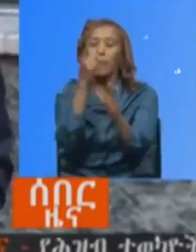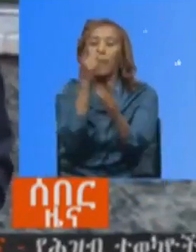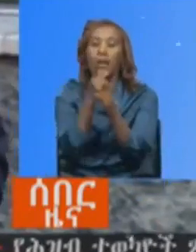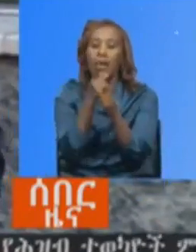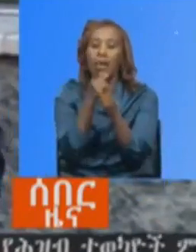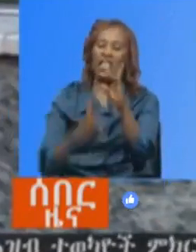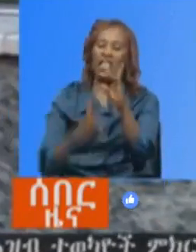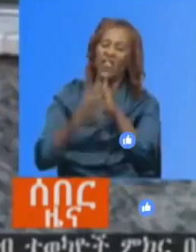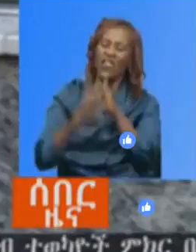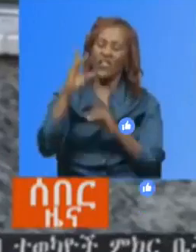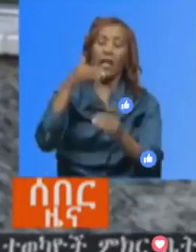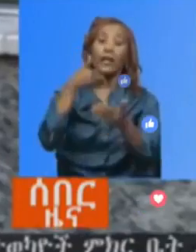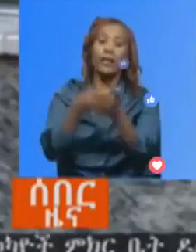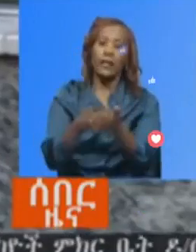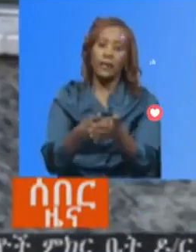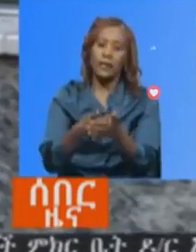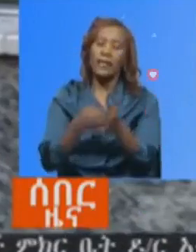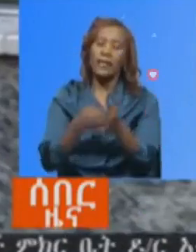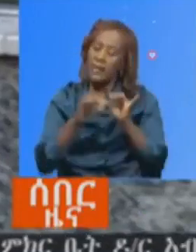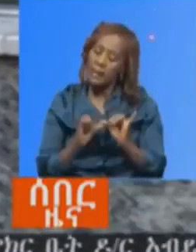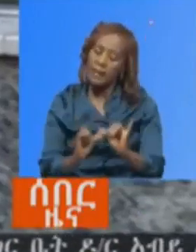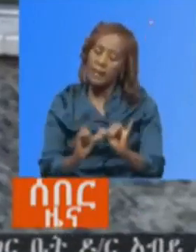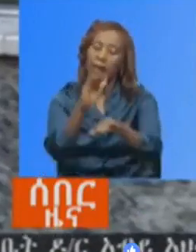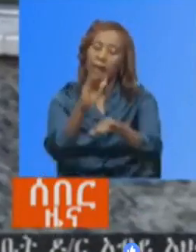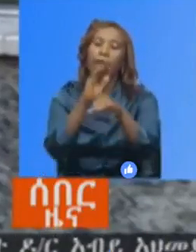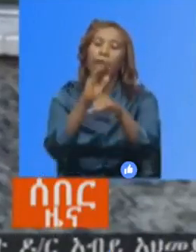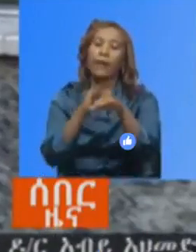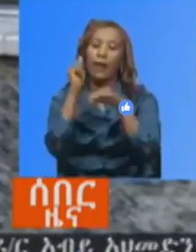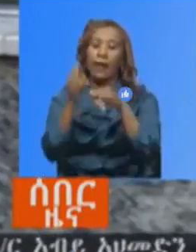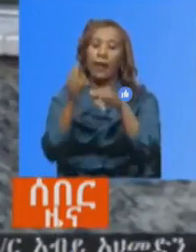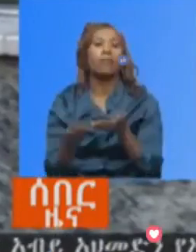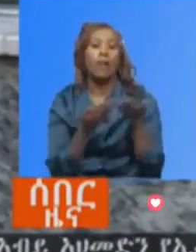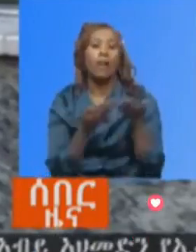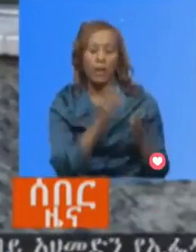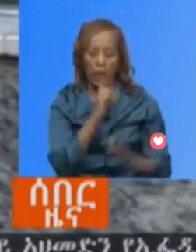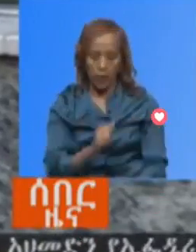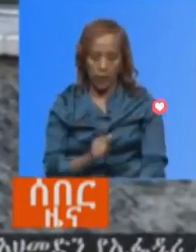እስከምናረጋግጥበት ከፍታ ድረስ እንድንዘልቅ ጥሪን አቀርባለሁ።